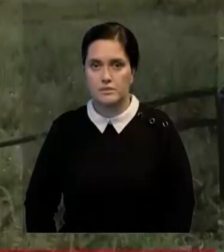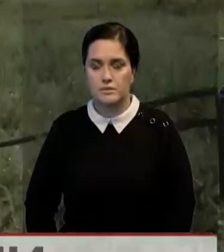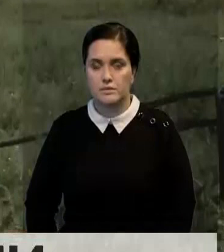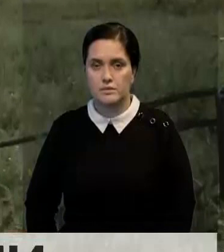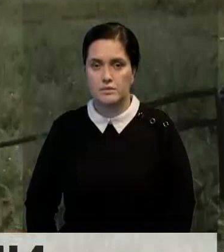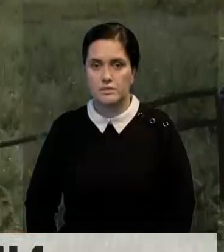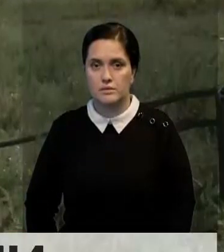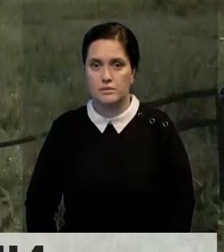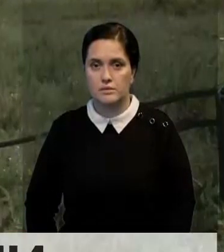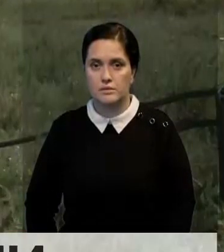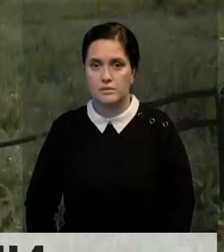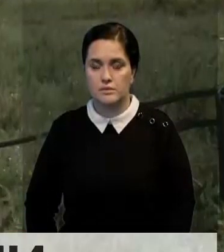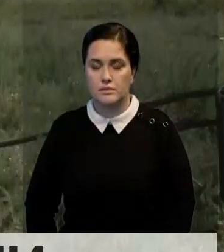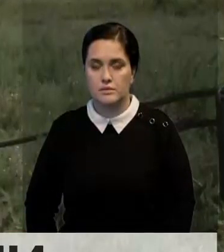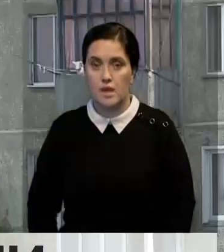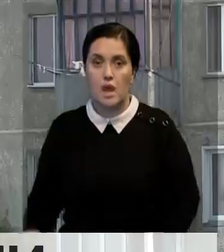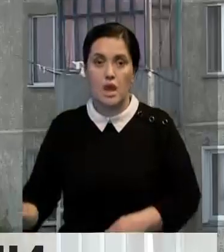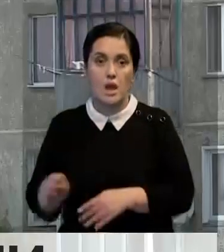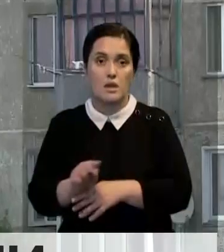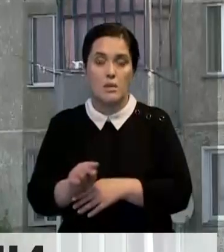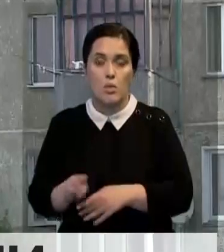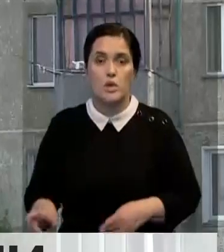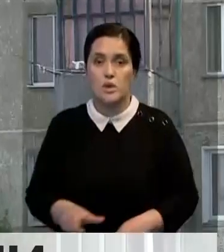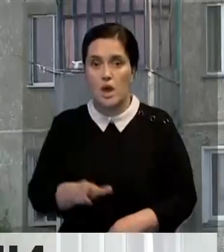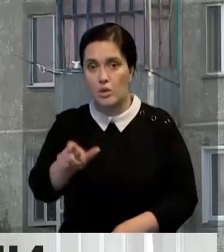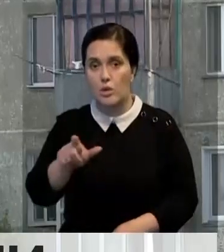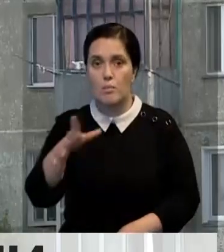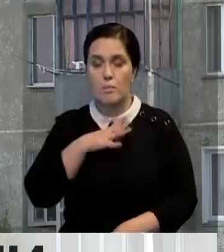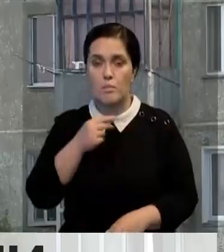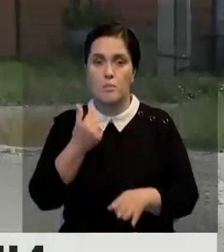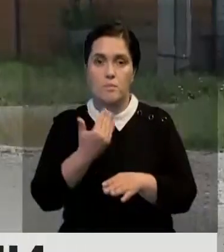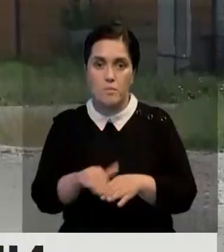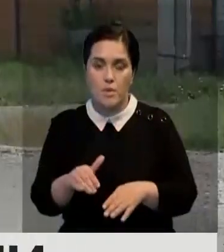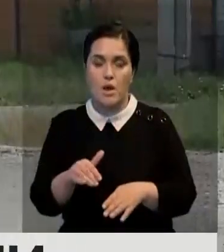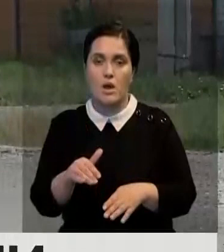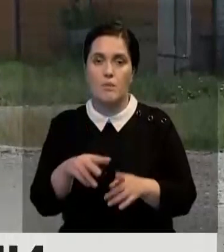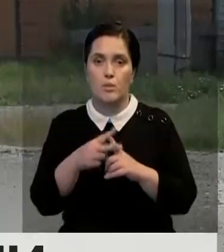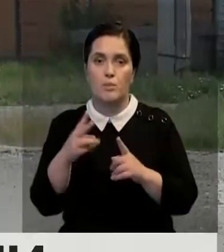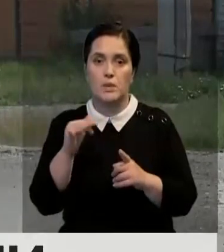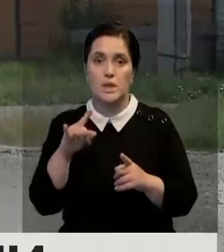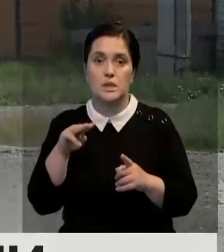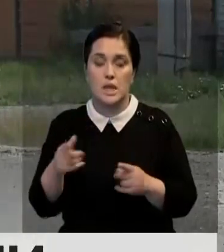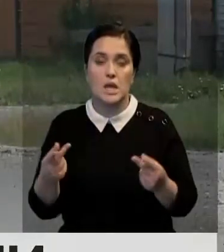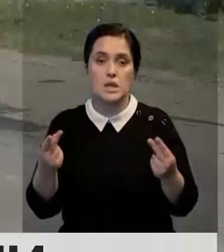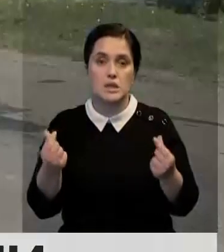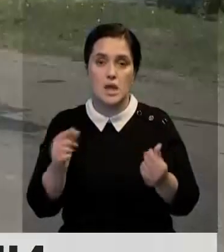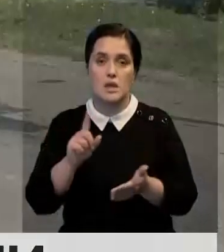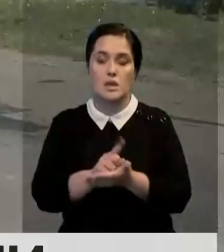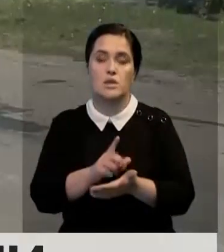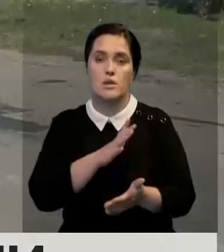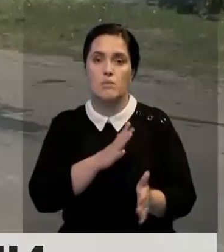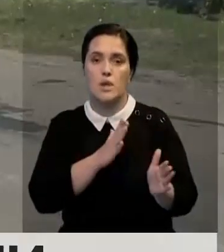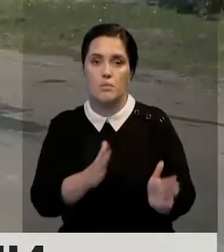По программе АУЛ Ельбесеге на ремонт внутрипоселковых дорог в Молодежном было выделено почти 500 000 000 тенге. На эти средства должны были привести в